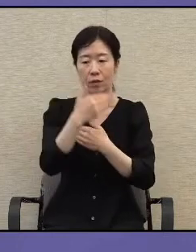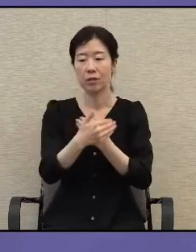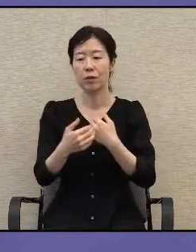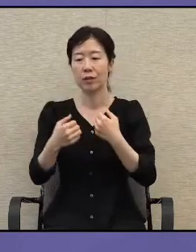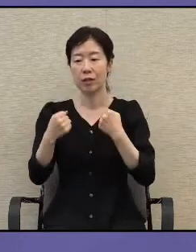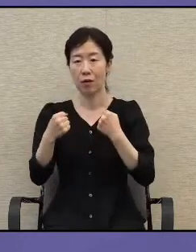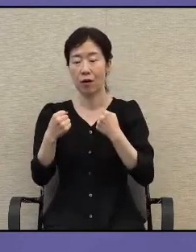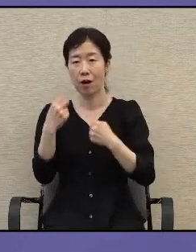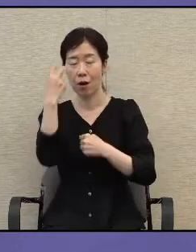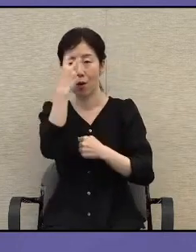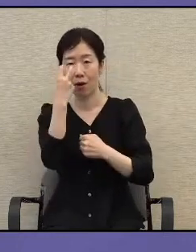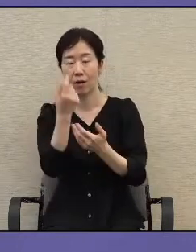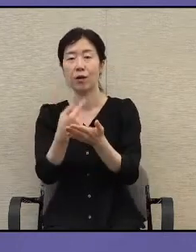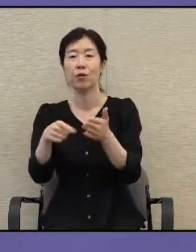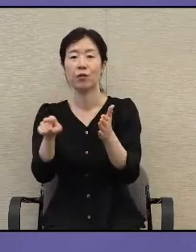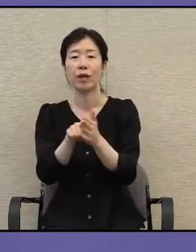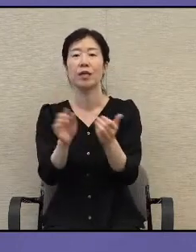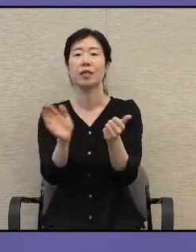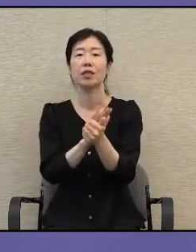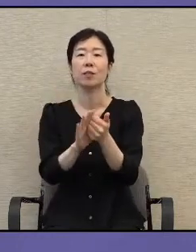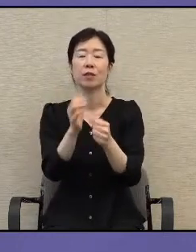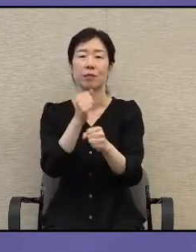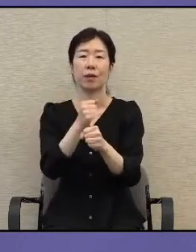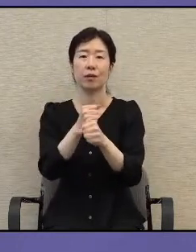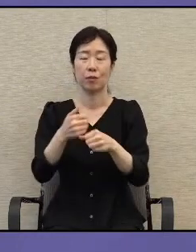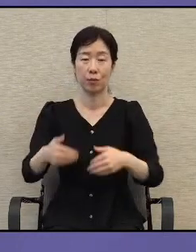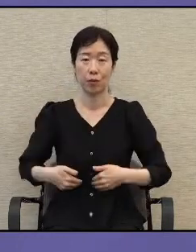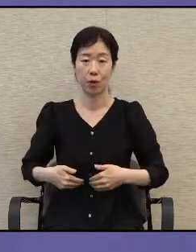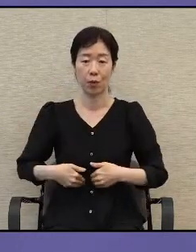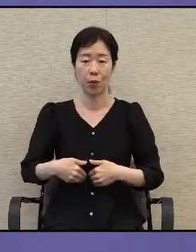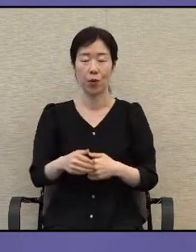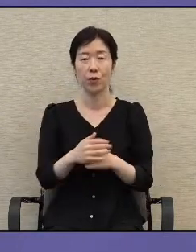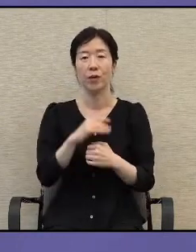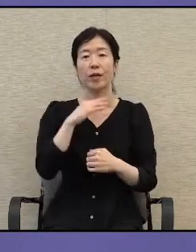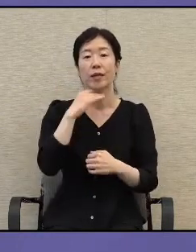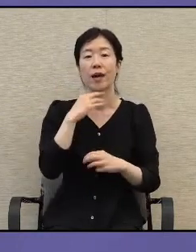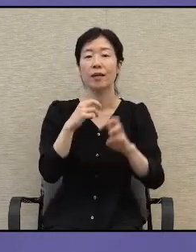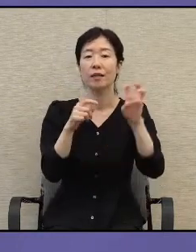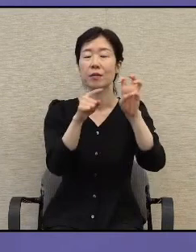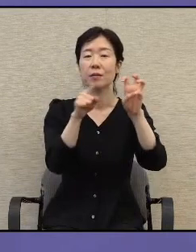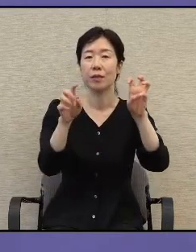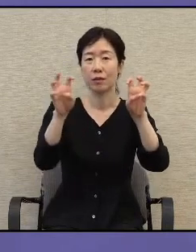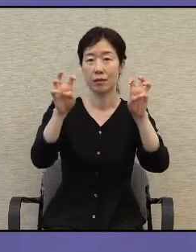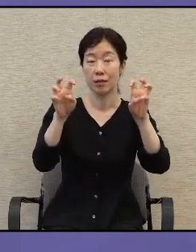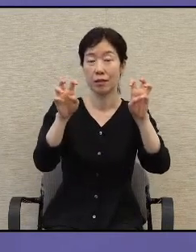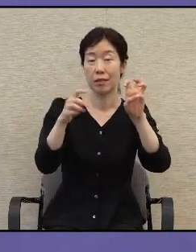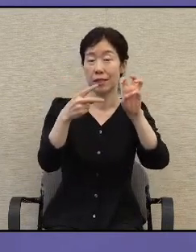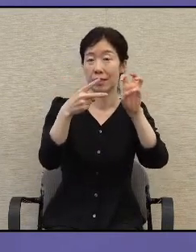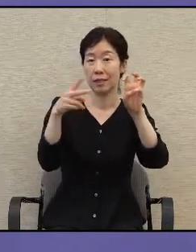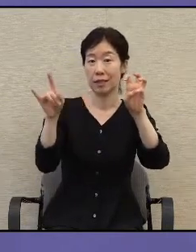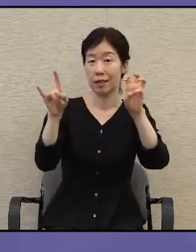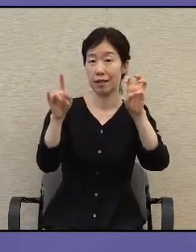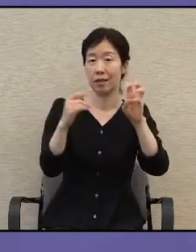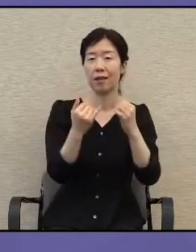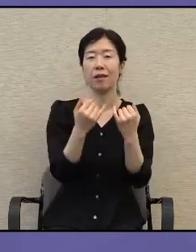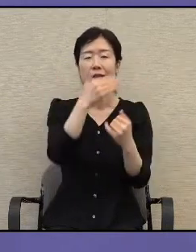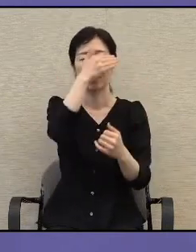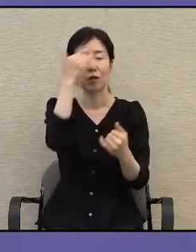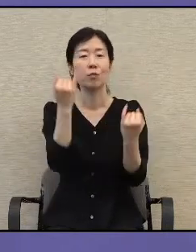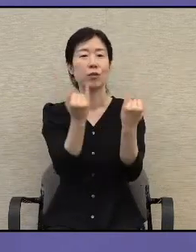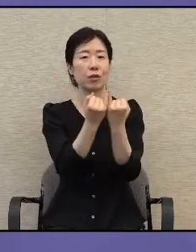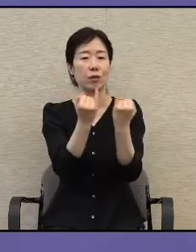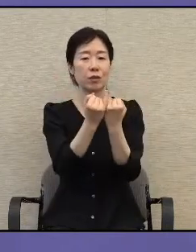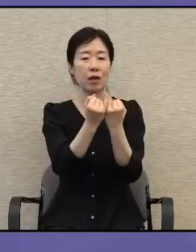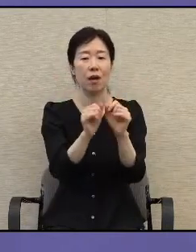개발되어야 되겠습니다. 또한 30대 미혼 여성은 경제적, 직업적 어려움에 대한 정신건강 서비스가 통합적으로 접근이 돼야